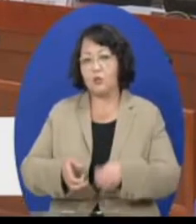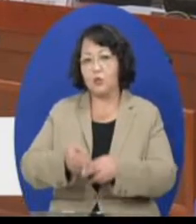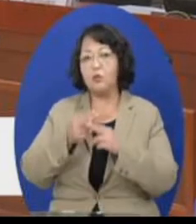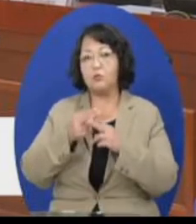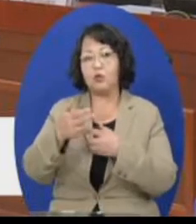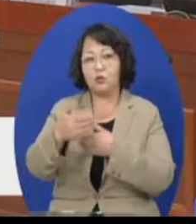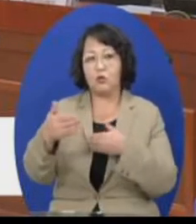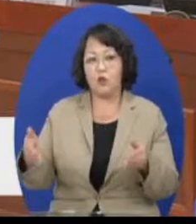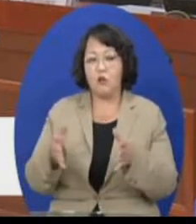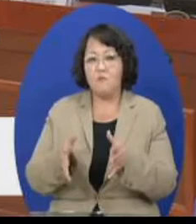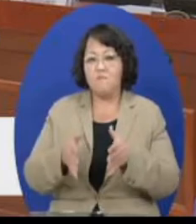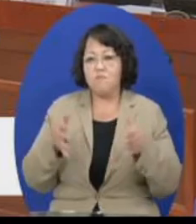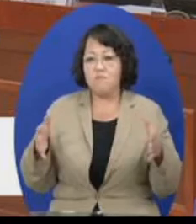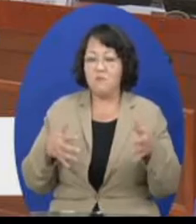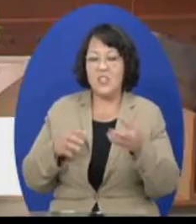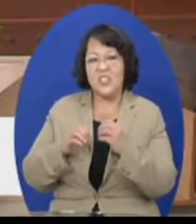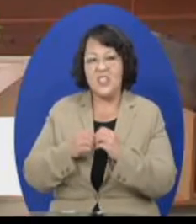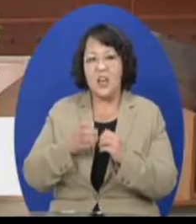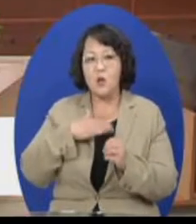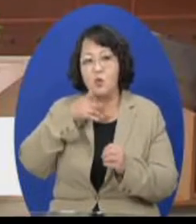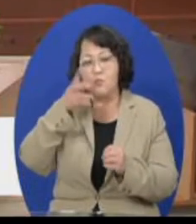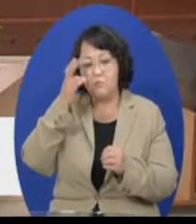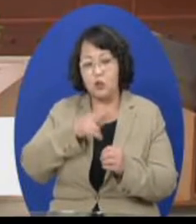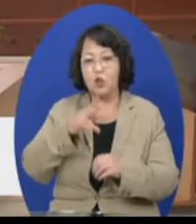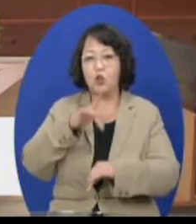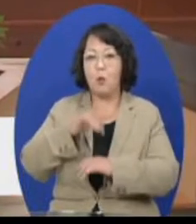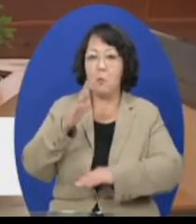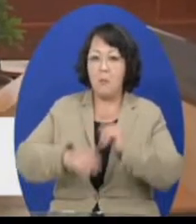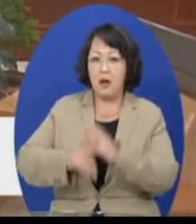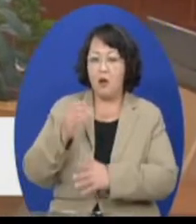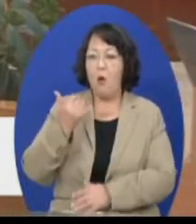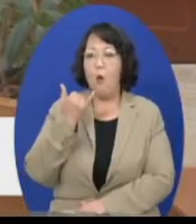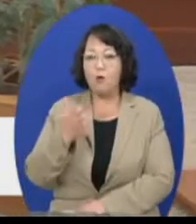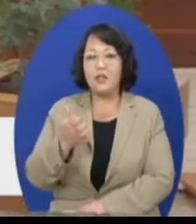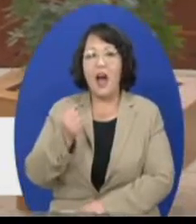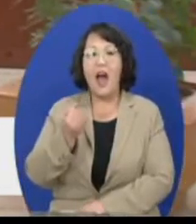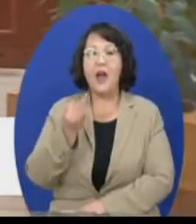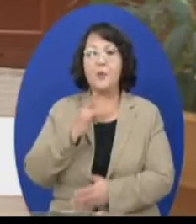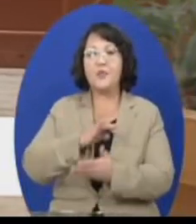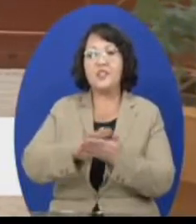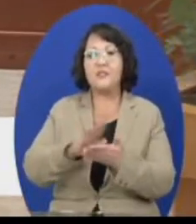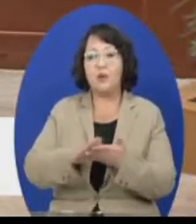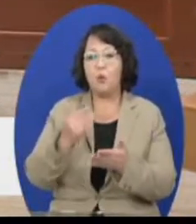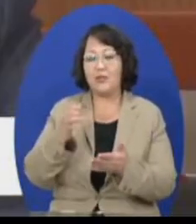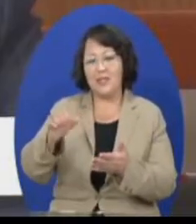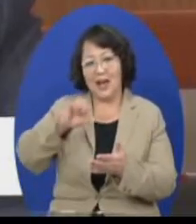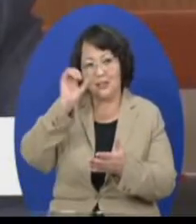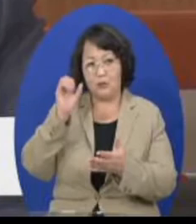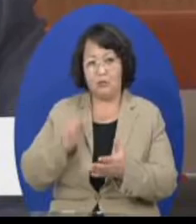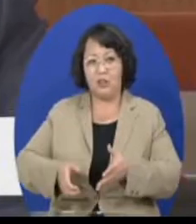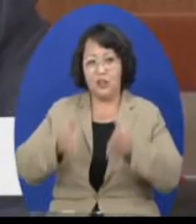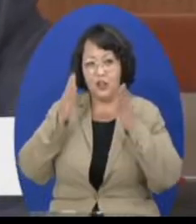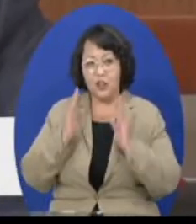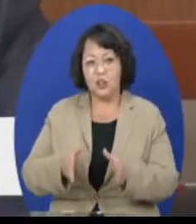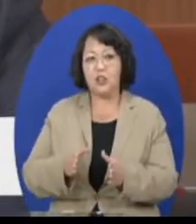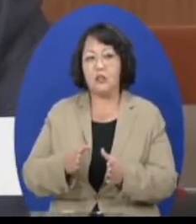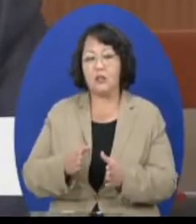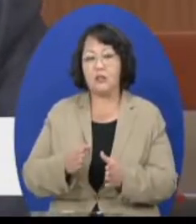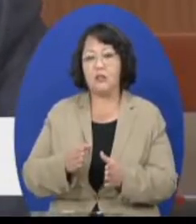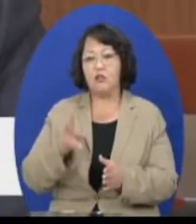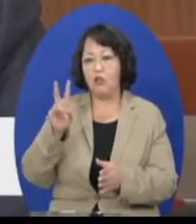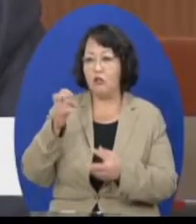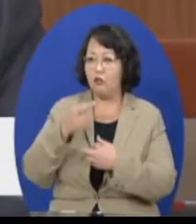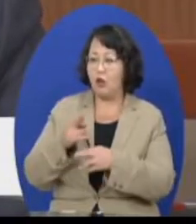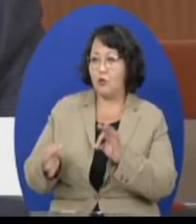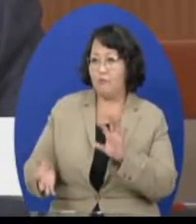өргөх шаардлагатай. Бас эрүүл мэндийн төвүүдийн барилга болон ус ариун цэврийн байгууламжийн асуудлыг шийдэх хэрэгтэй гэдгийгч орон